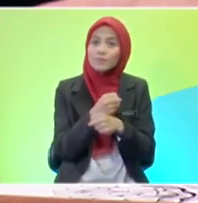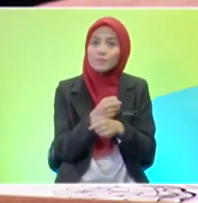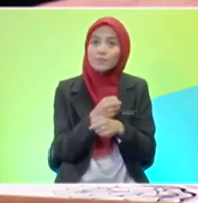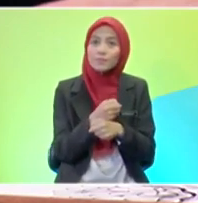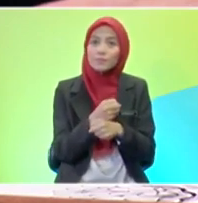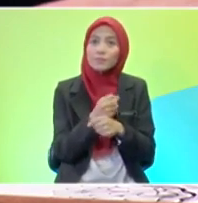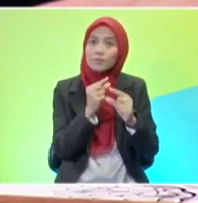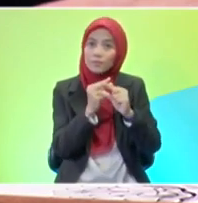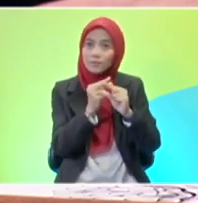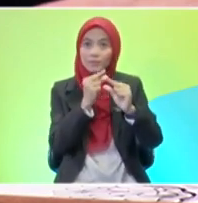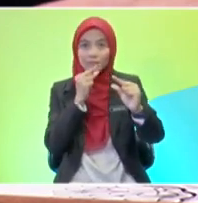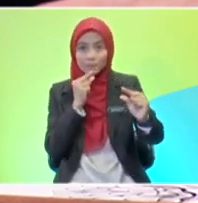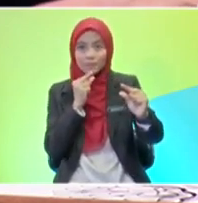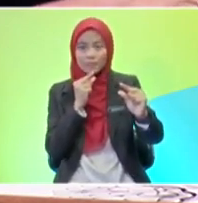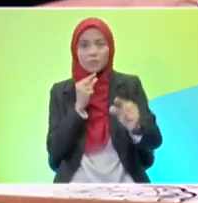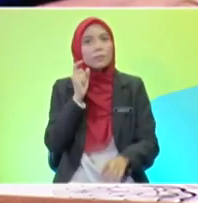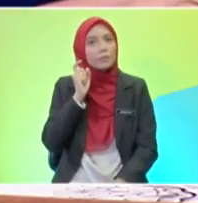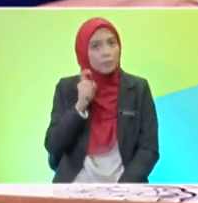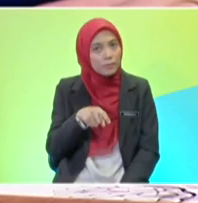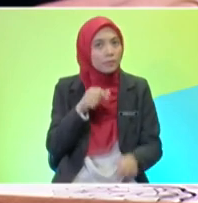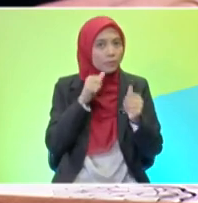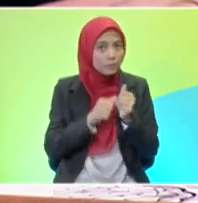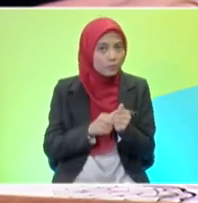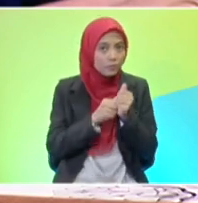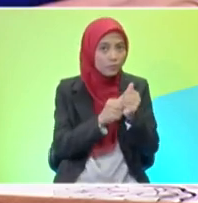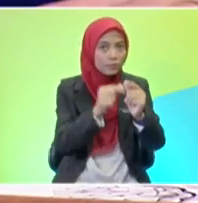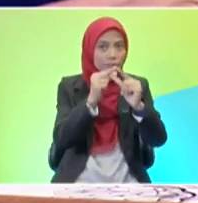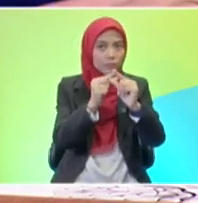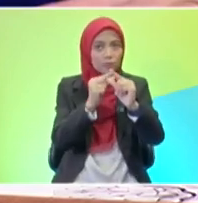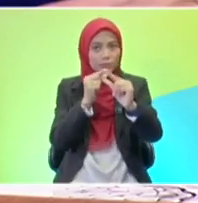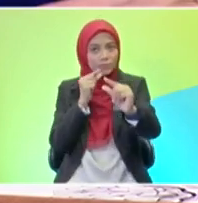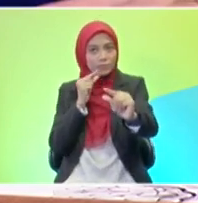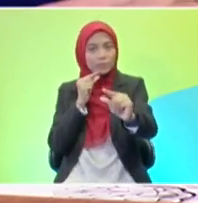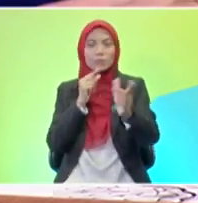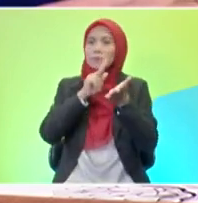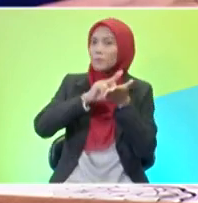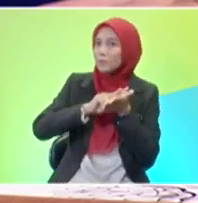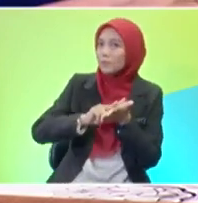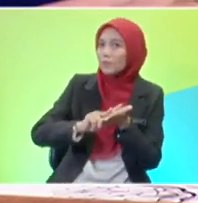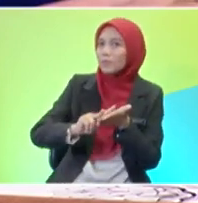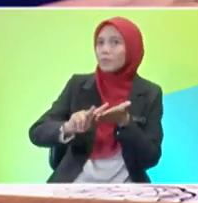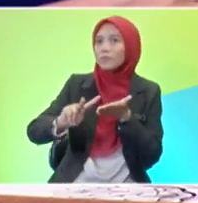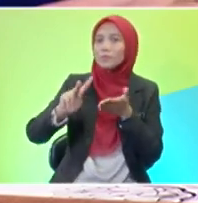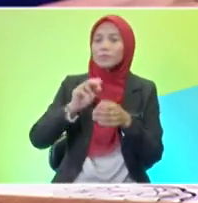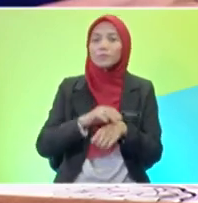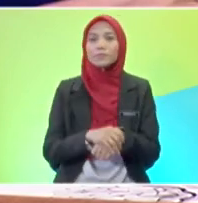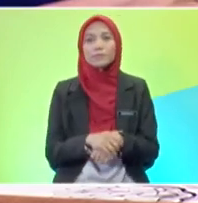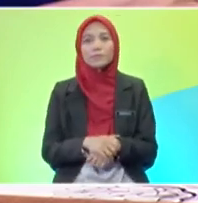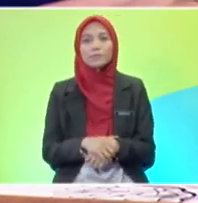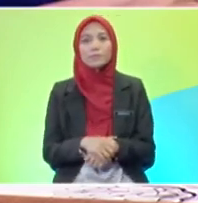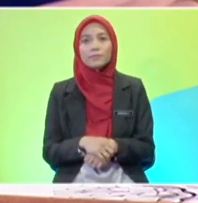ini pastikan garisan yang kita buat itu kemas ya kemas